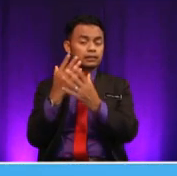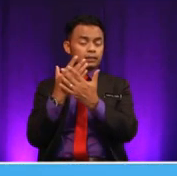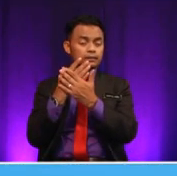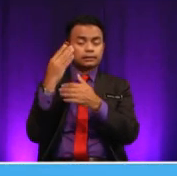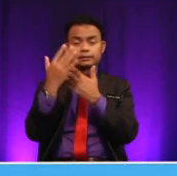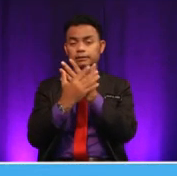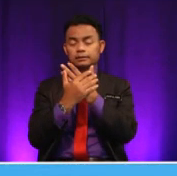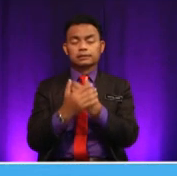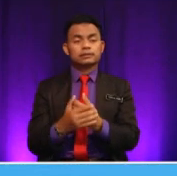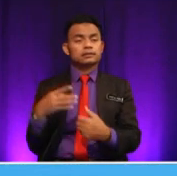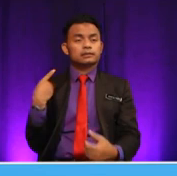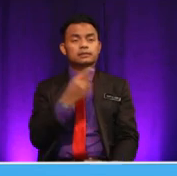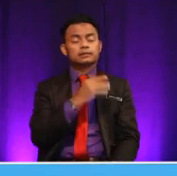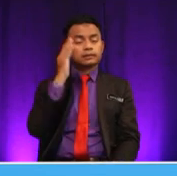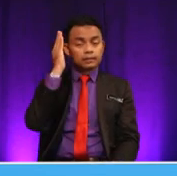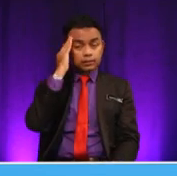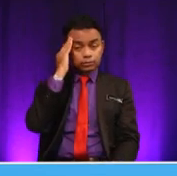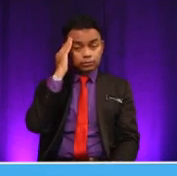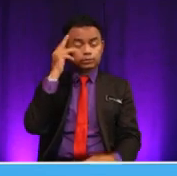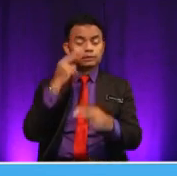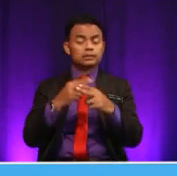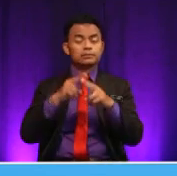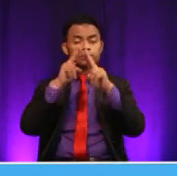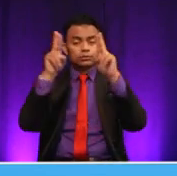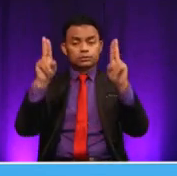kita perlu tahu nama ujian